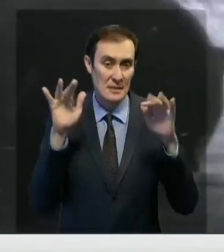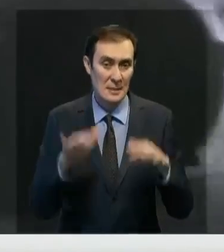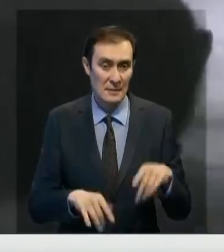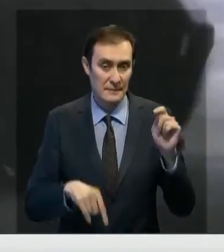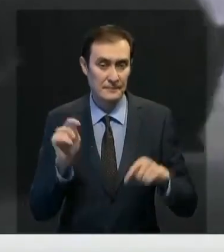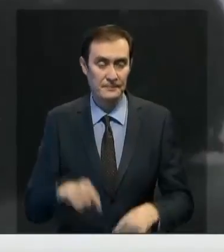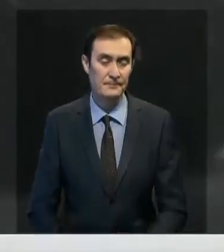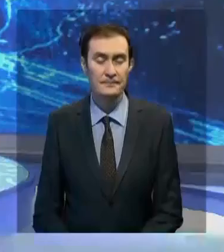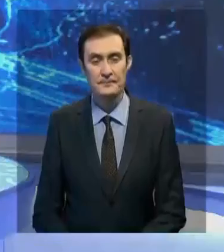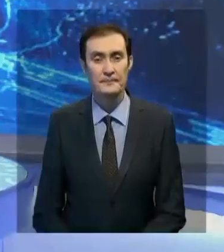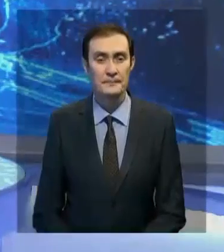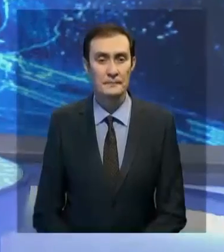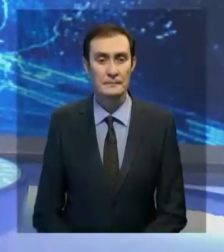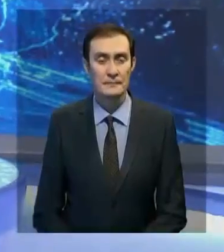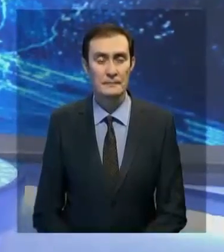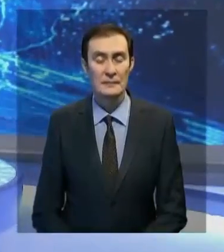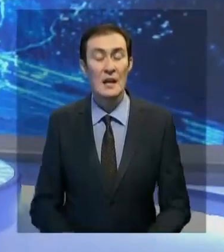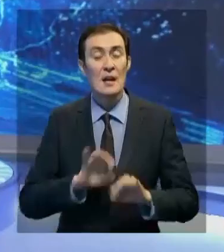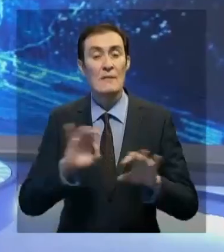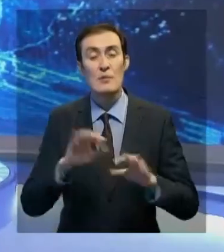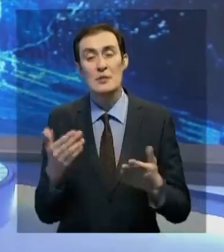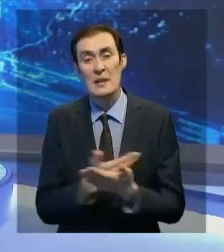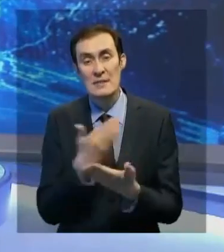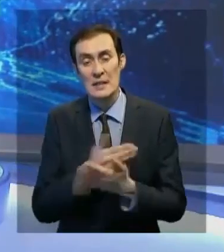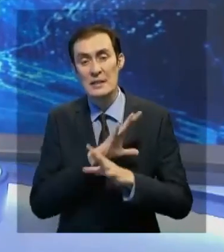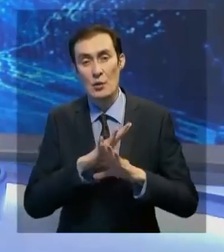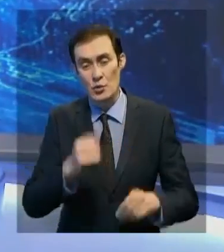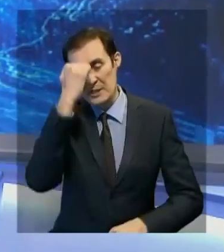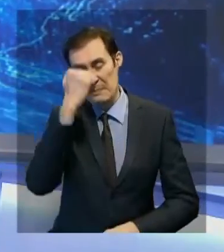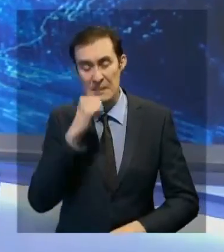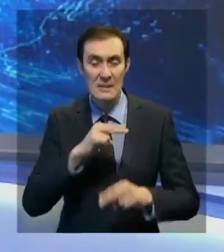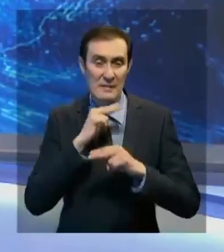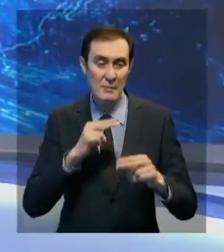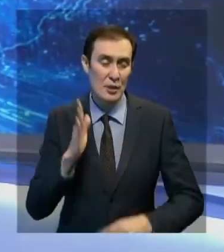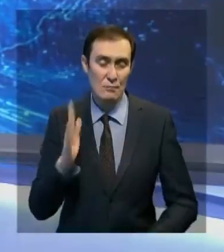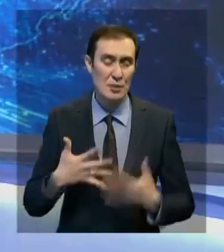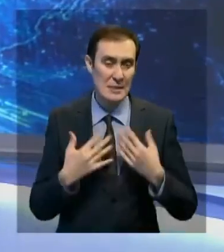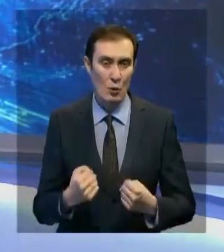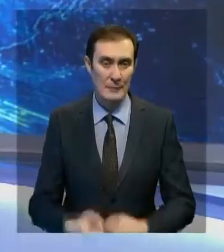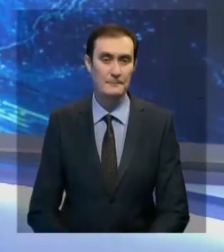На этом мы закончим. Немного позже вернемся.